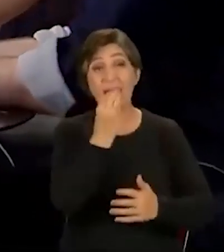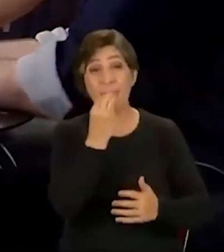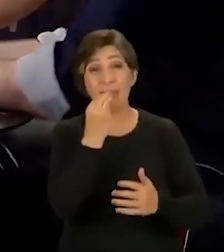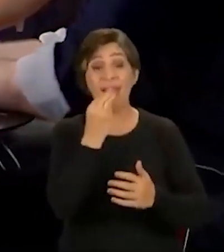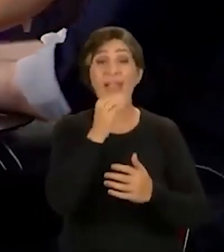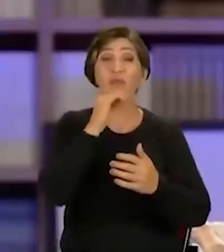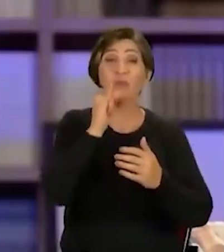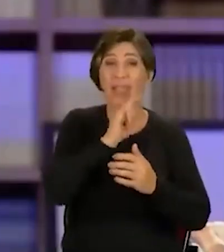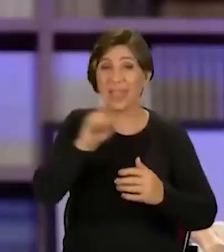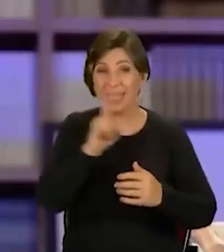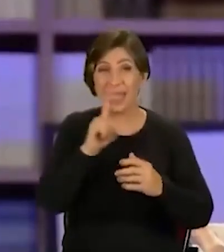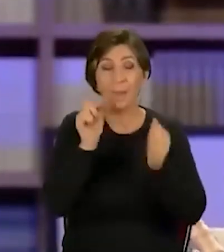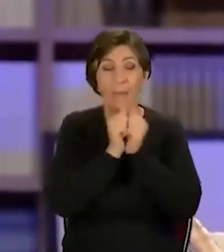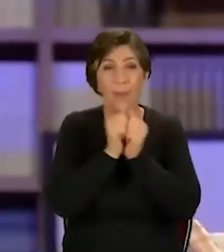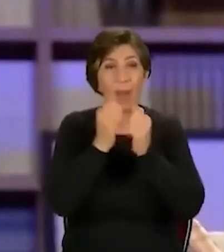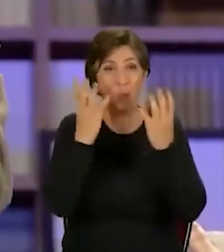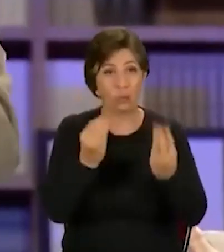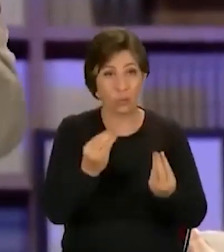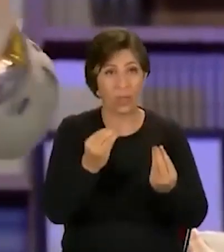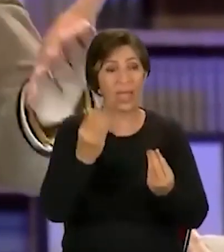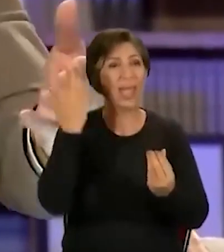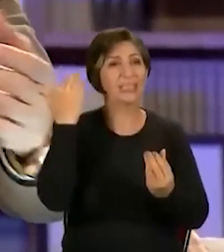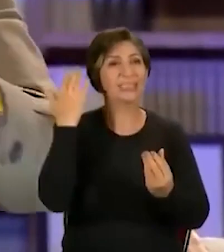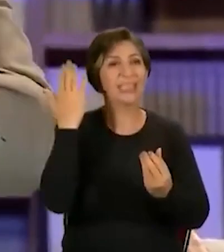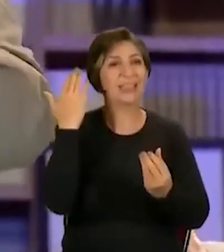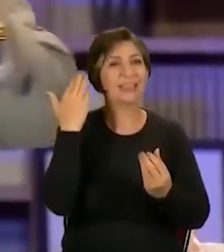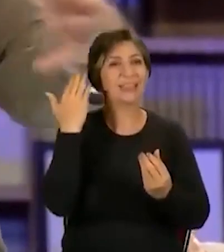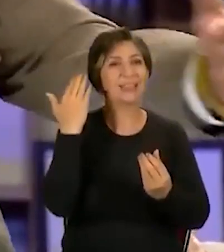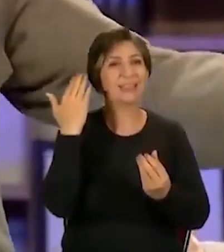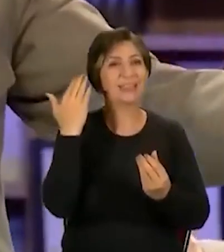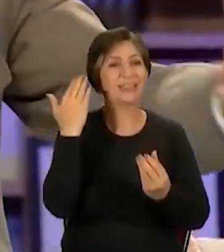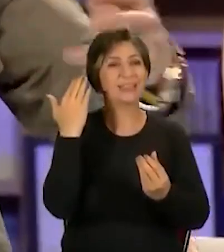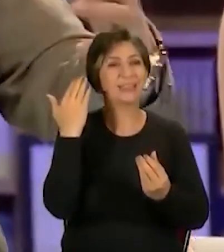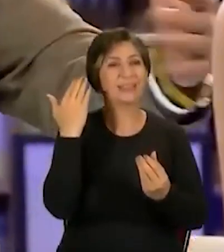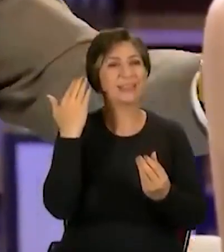yemekten dışkılamaya kadar beraber oldukları, hani eskiden